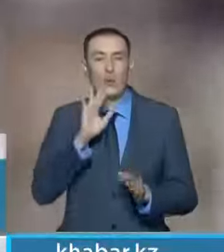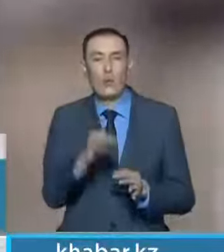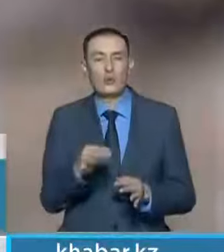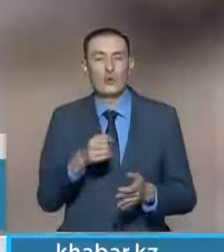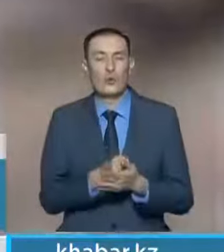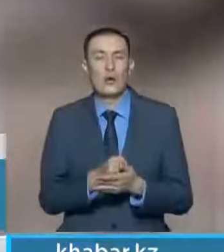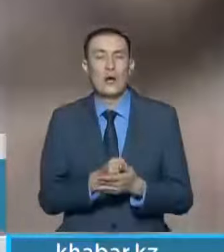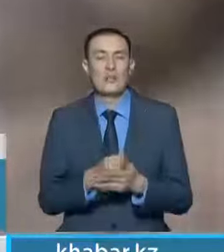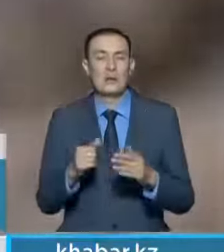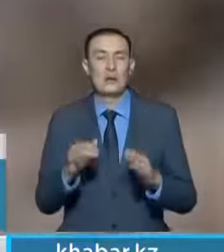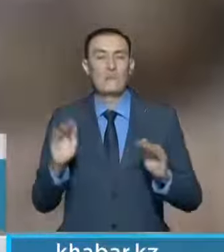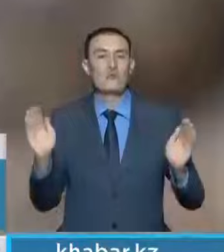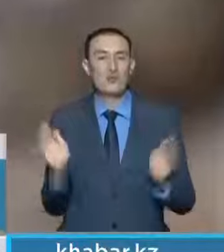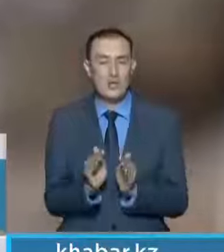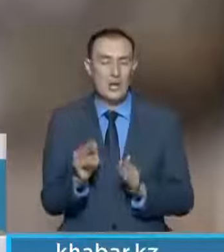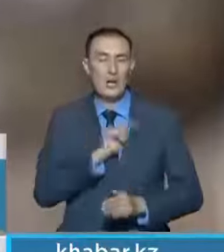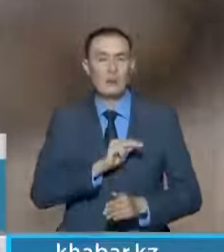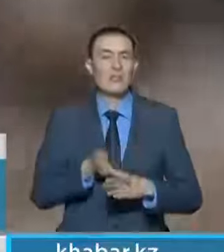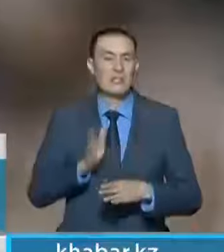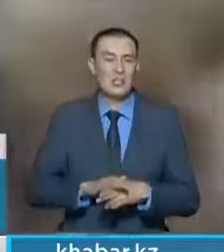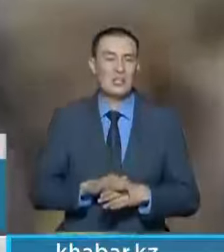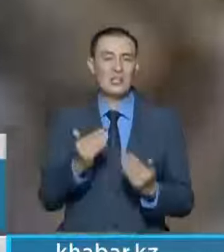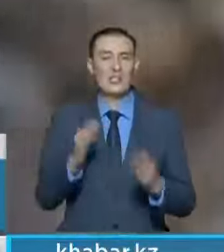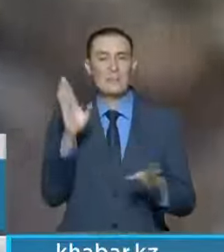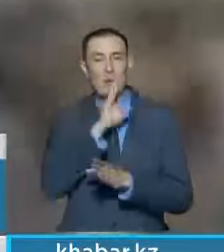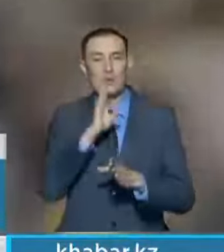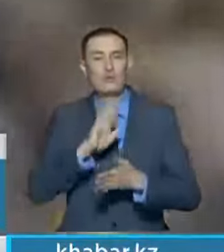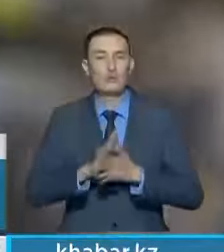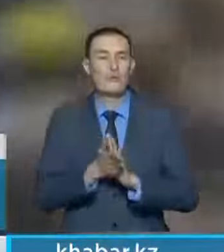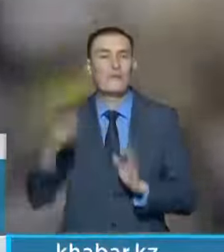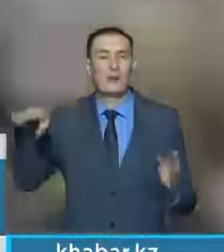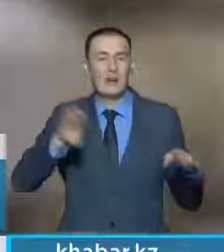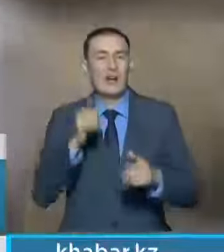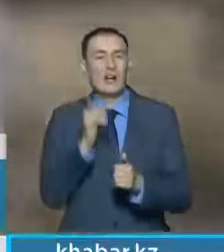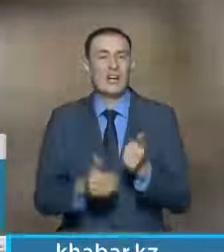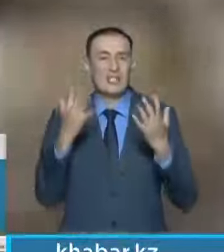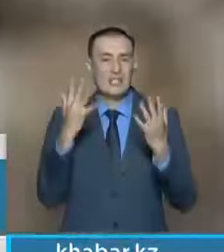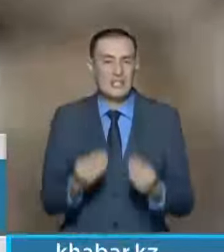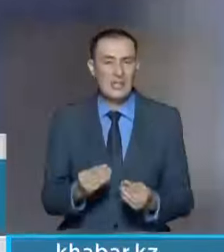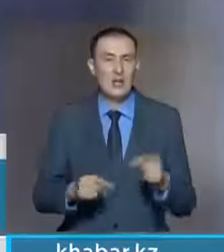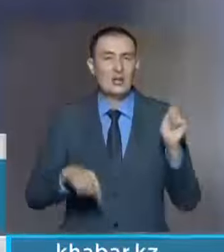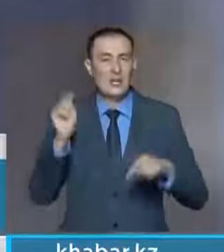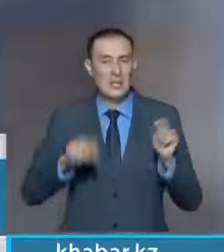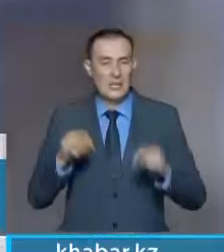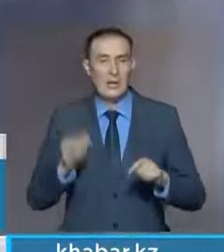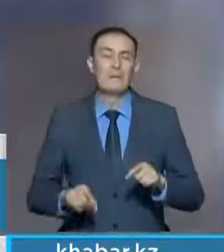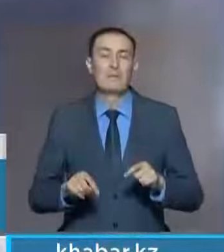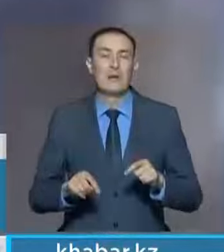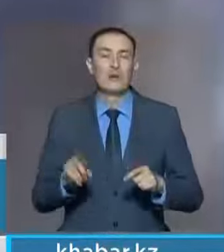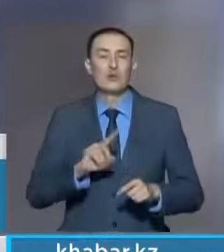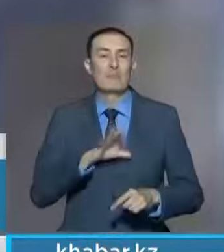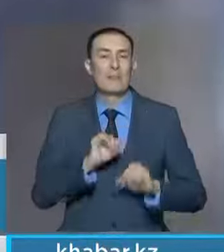до безопасного уровня. Работы осложняются сложными метеоусловиями. В горах практически каждый день выпадают осадки. В